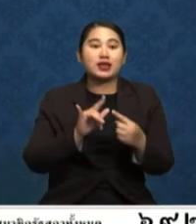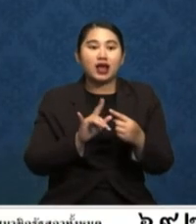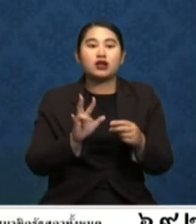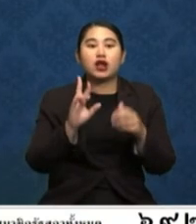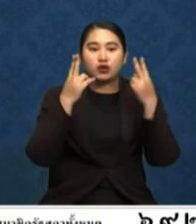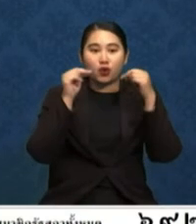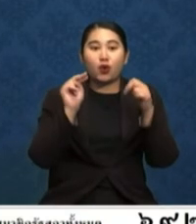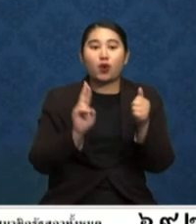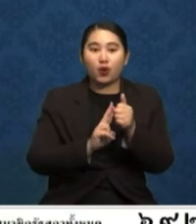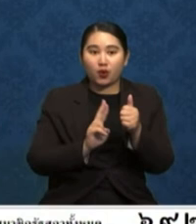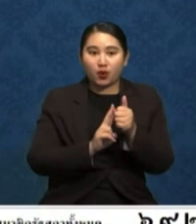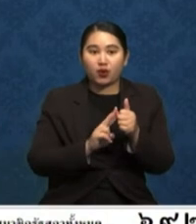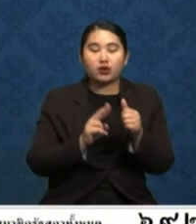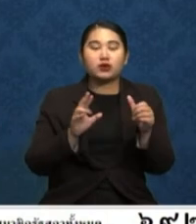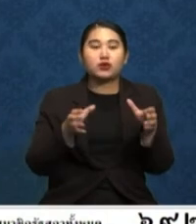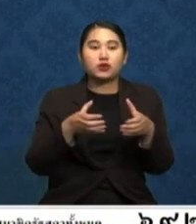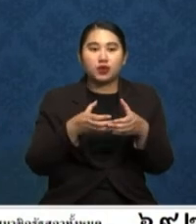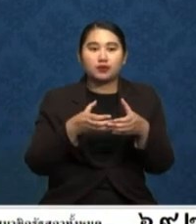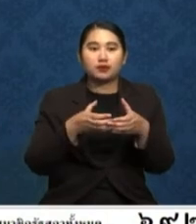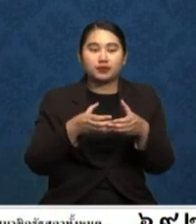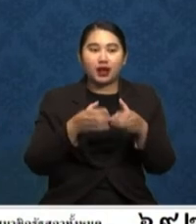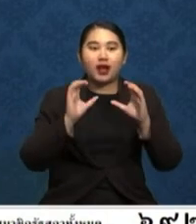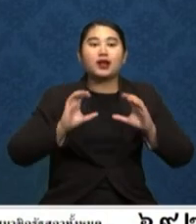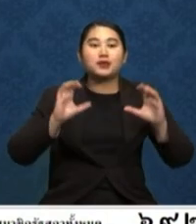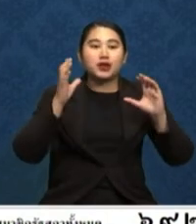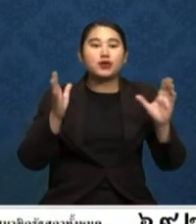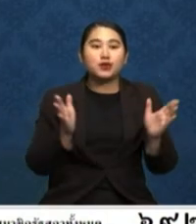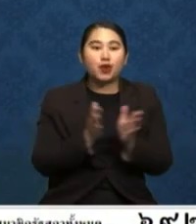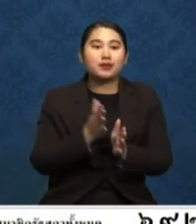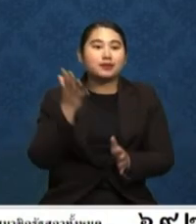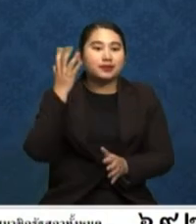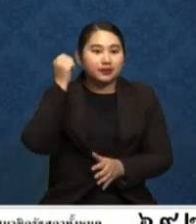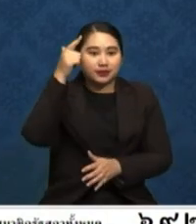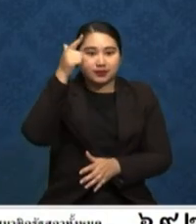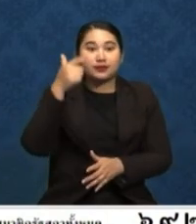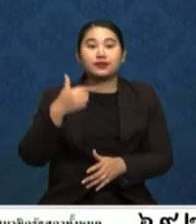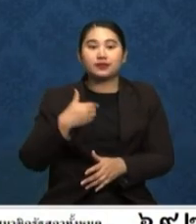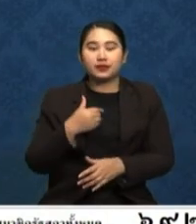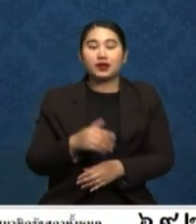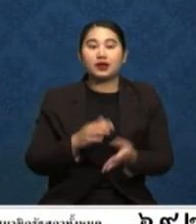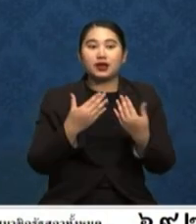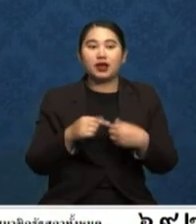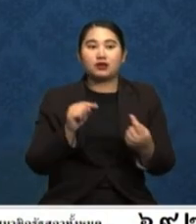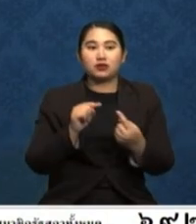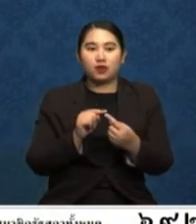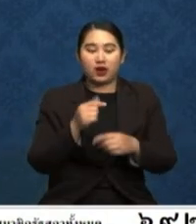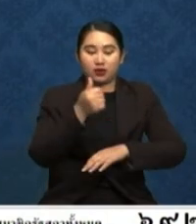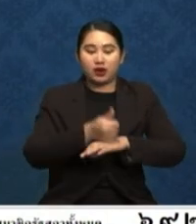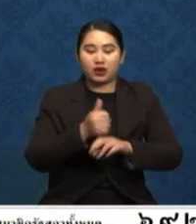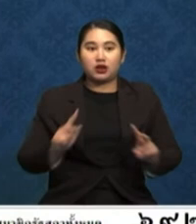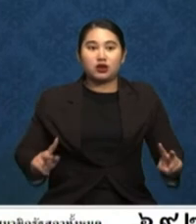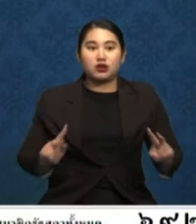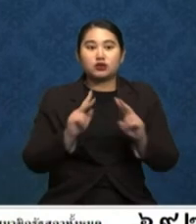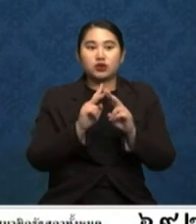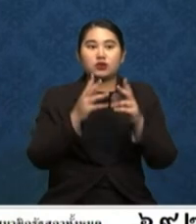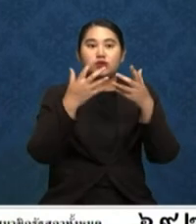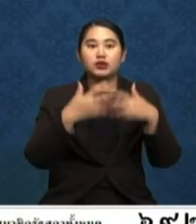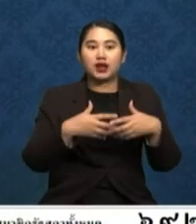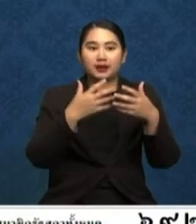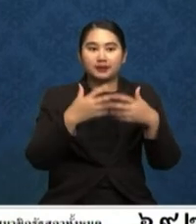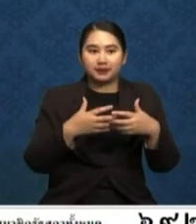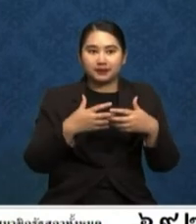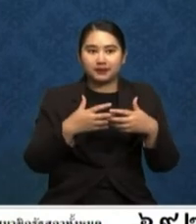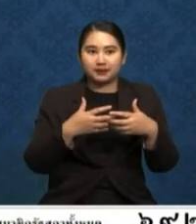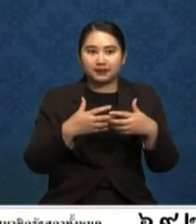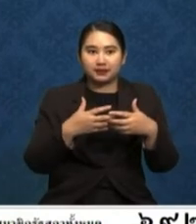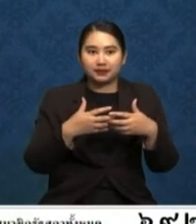นายกรัฐมนตรีในรัฐมนตรีแพทองธา 1นะคะและท่านก็เป็นรัฐมนตรีในกระทรวงอุตสาหกรรมใน